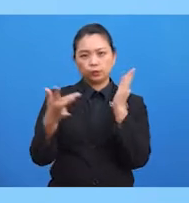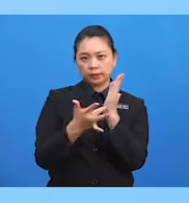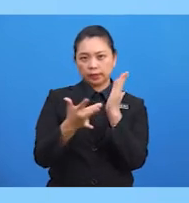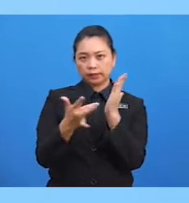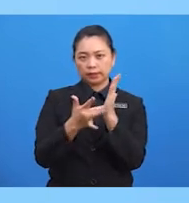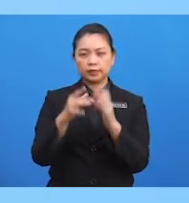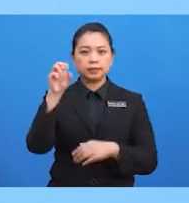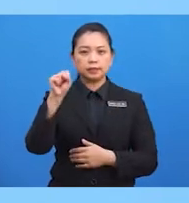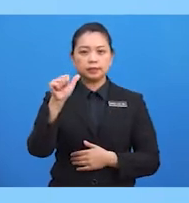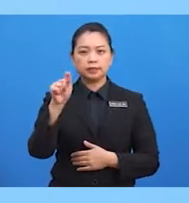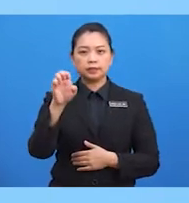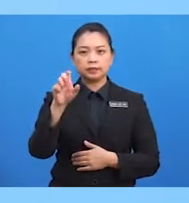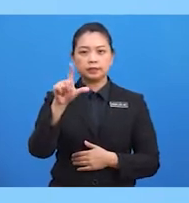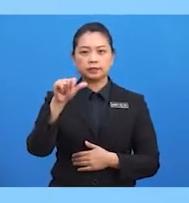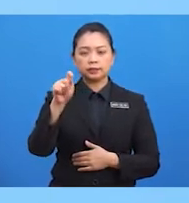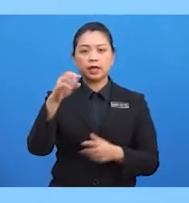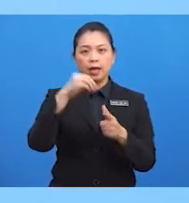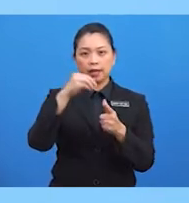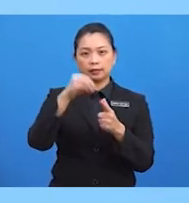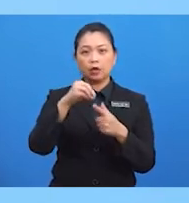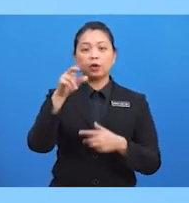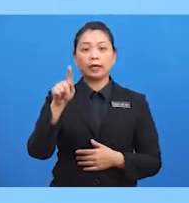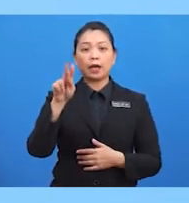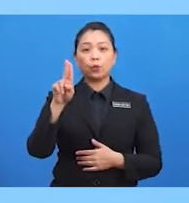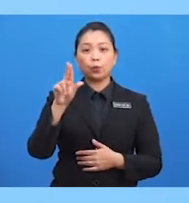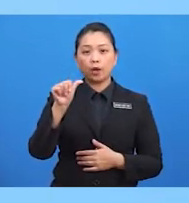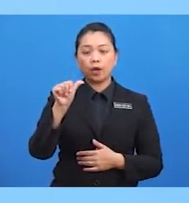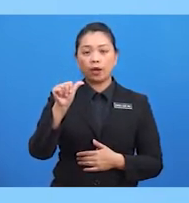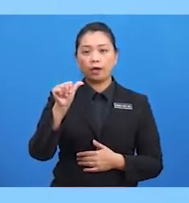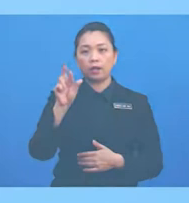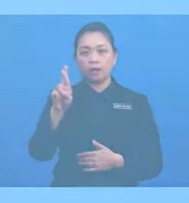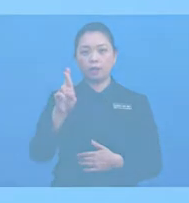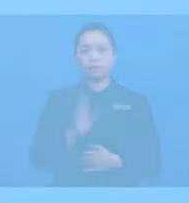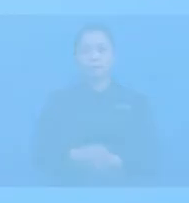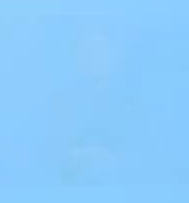teknologi satelit atau kuar angkasa.